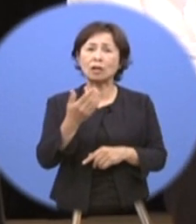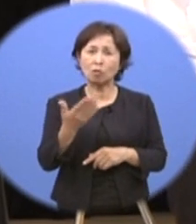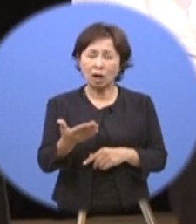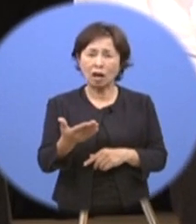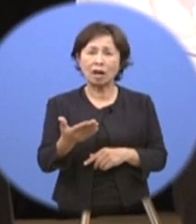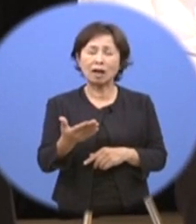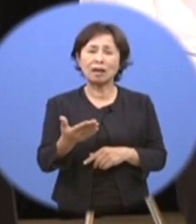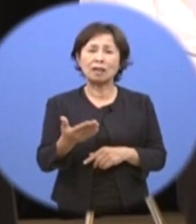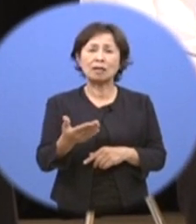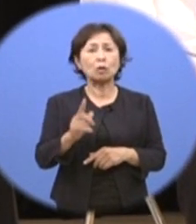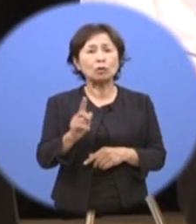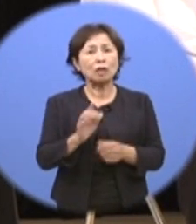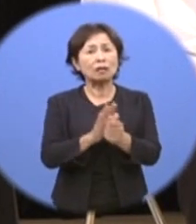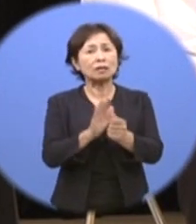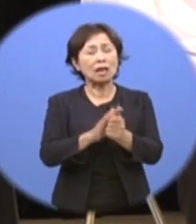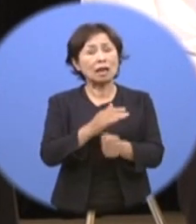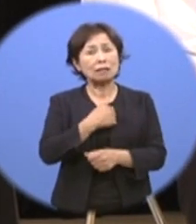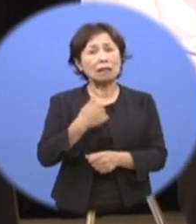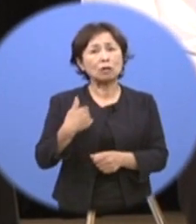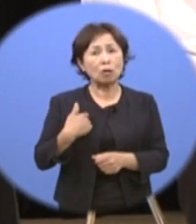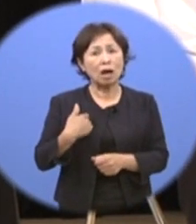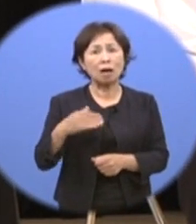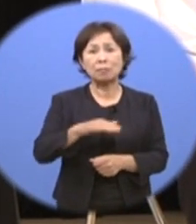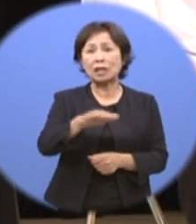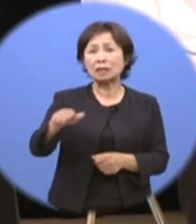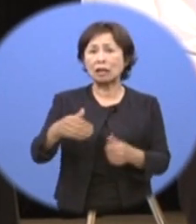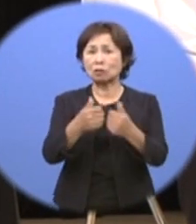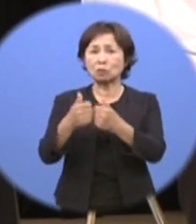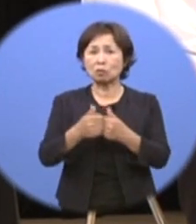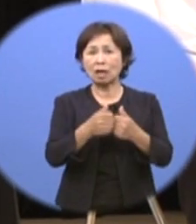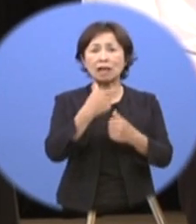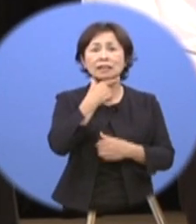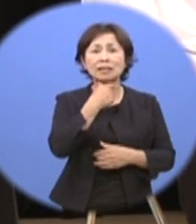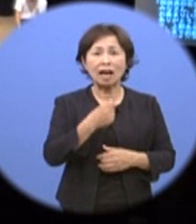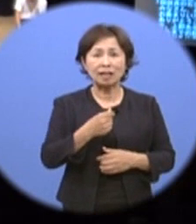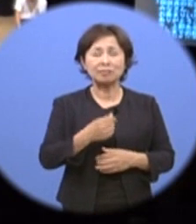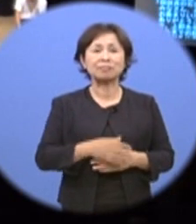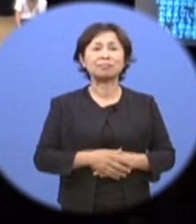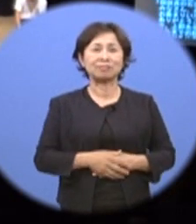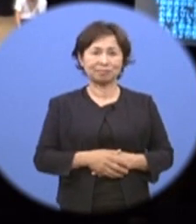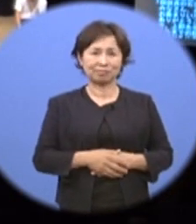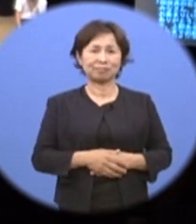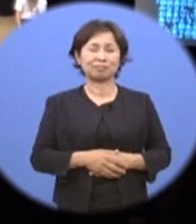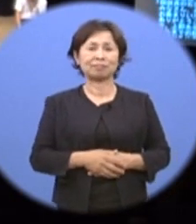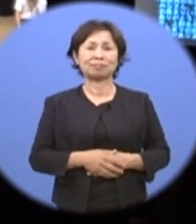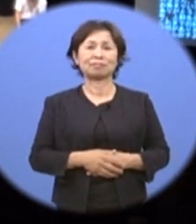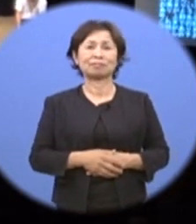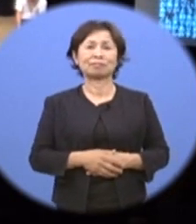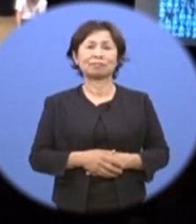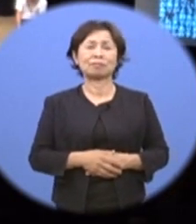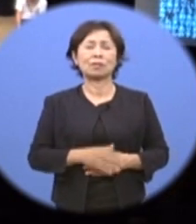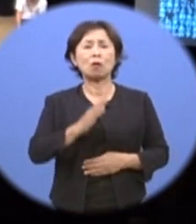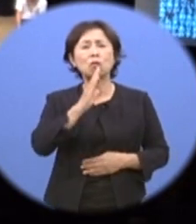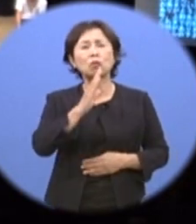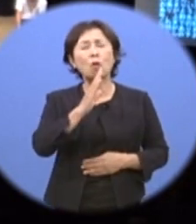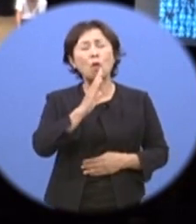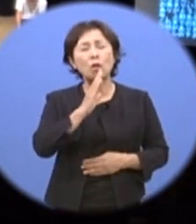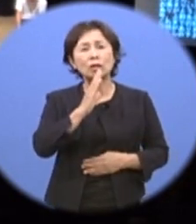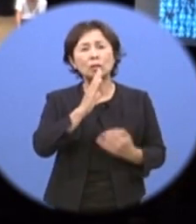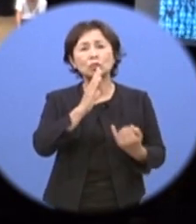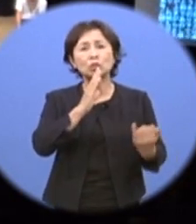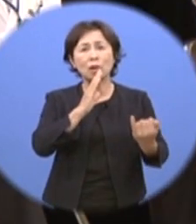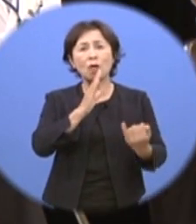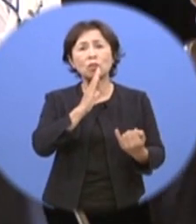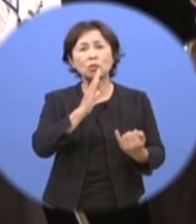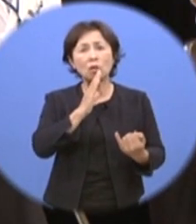にはどのような支援ができるのかということを皆さんとお話ができればと思います。 本当に自宅で最